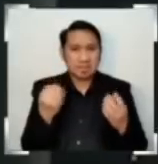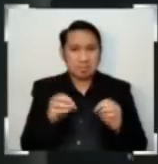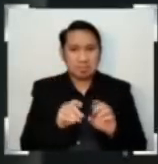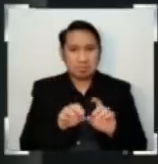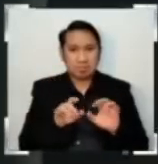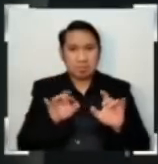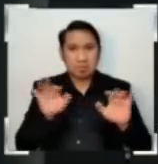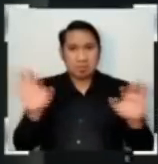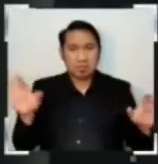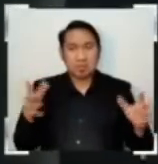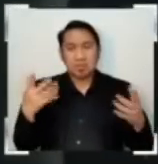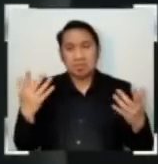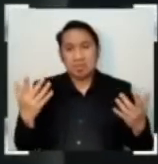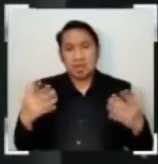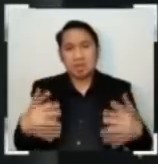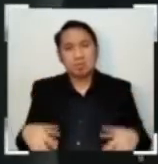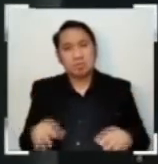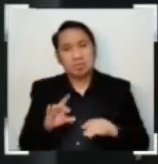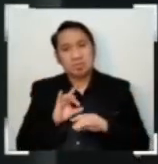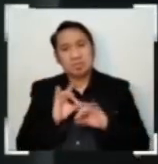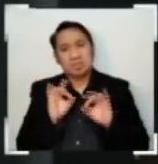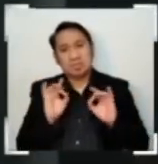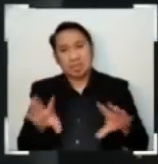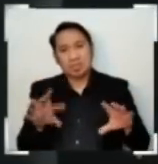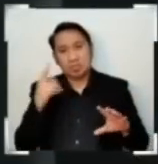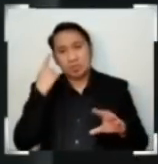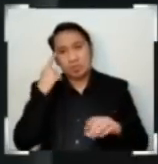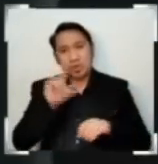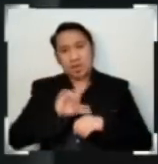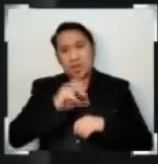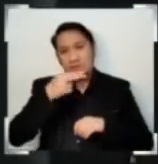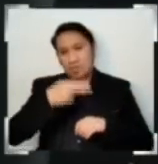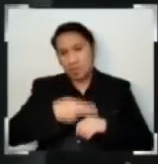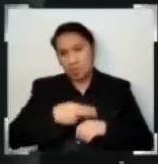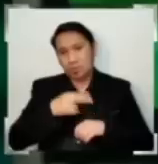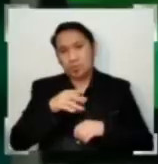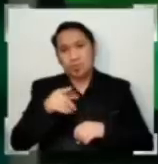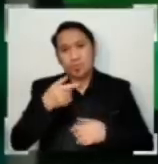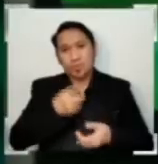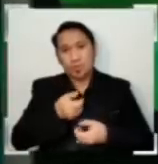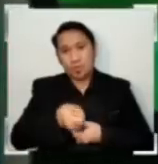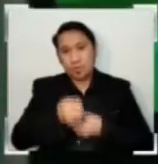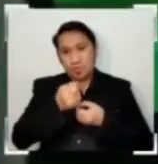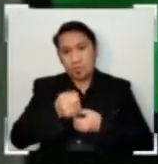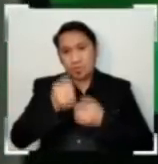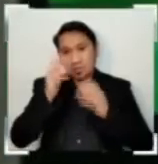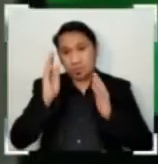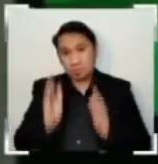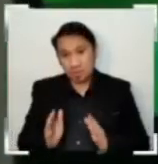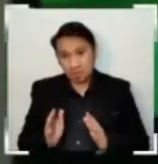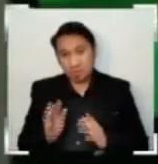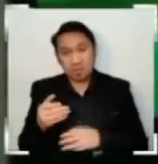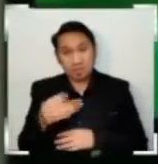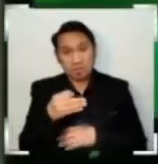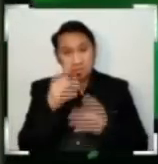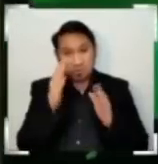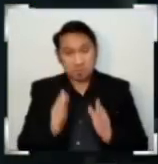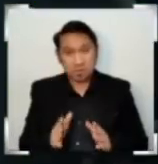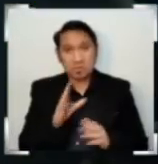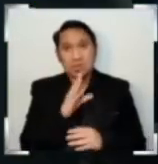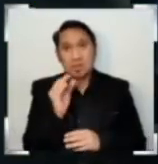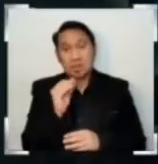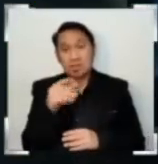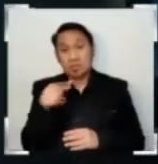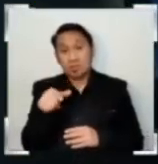sa kabuhayan ng libo-libong mangingisda at iba pang kumukuha ng kabuhayan sa dagat. Natunto na ng remotely operated vehicle